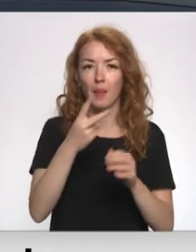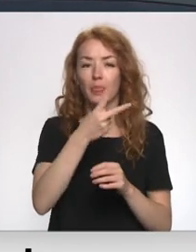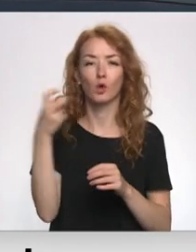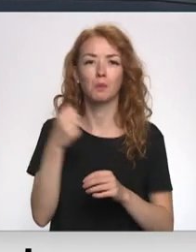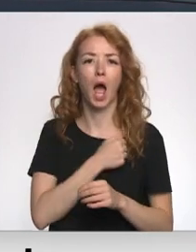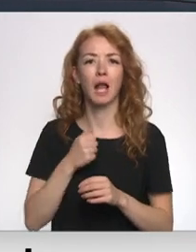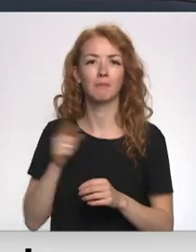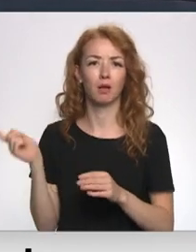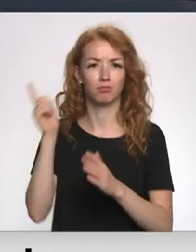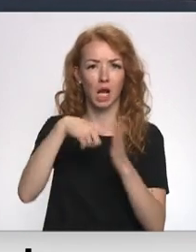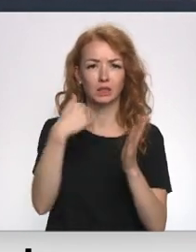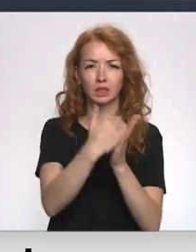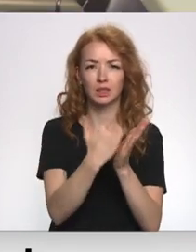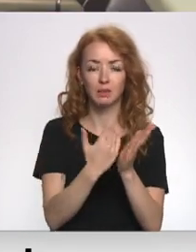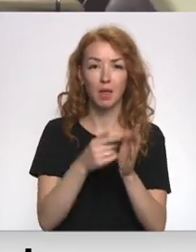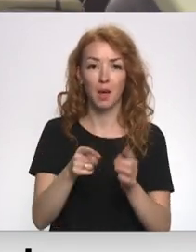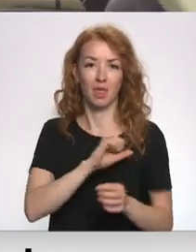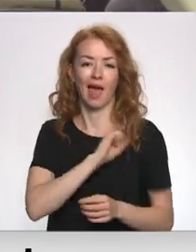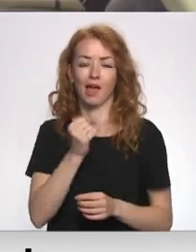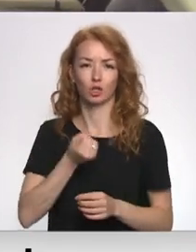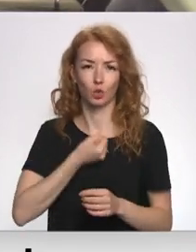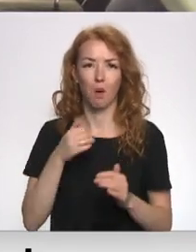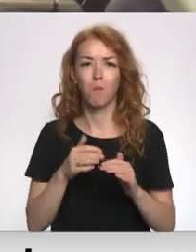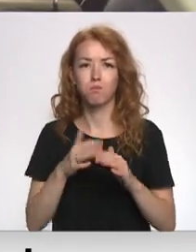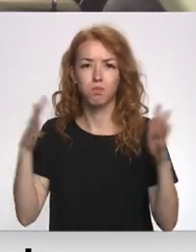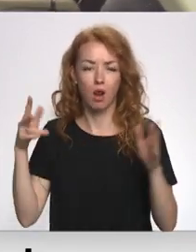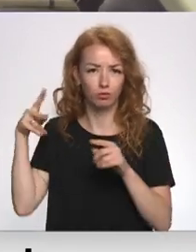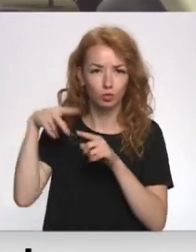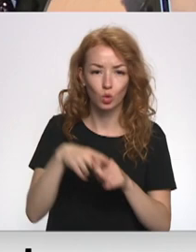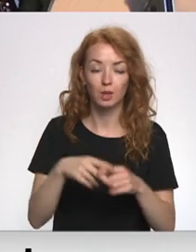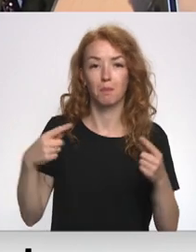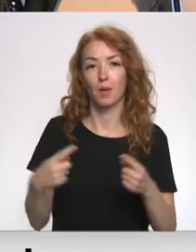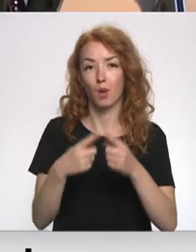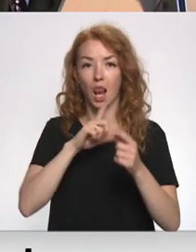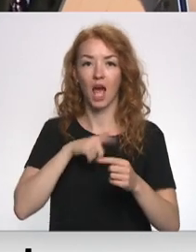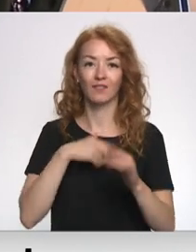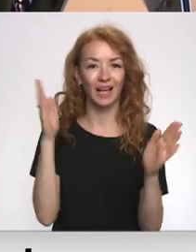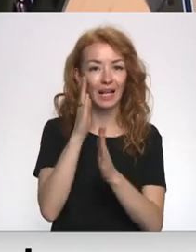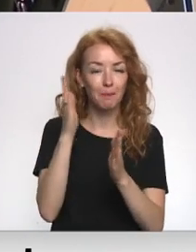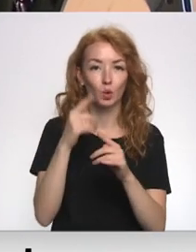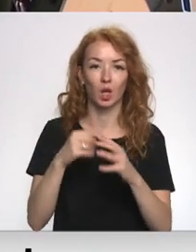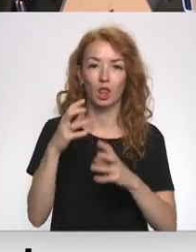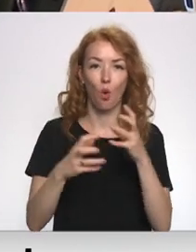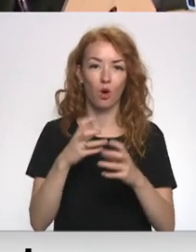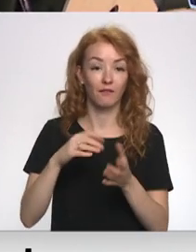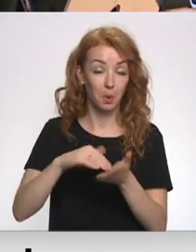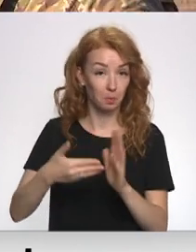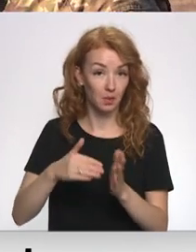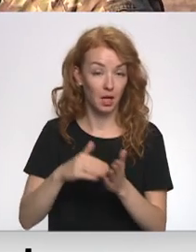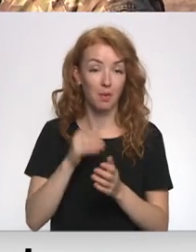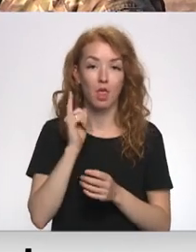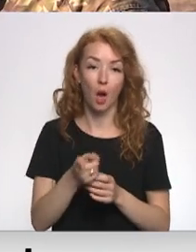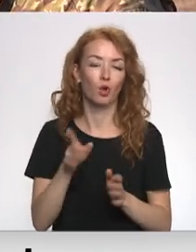prasību. Galvenais, tam jāspēj izturēt paaugstinātas slodzes, jābūt piemērotam Latvijas klimatiskajiem un geogrāfiskajiem apstākļiem,